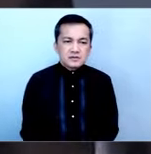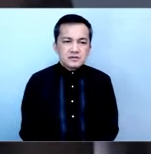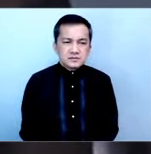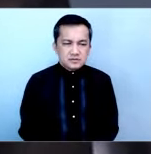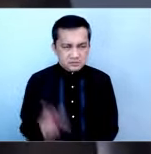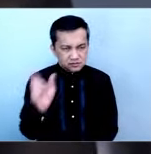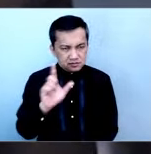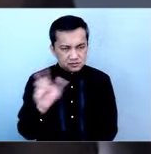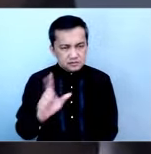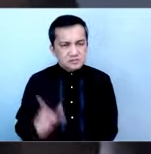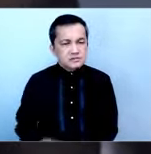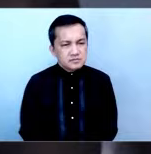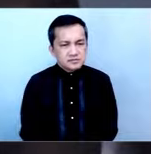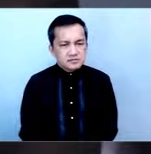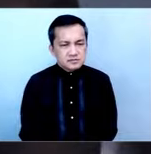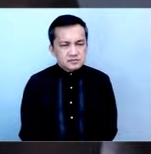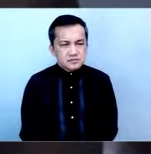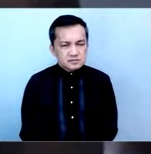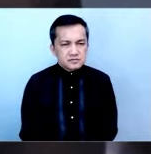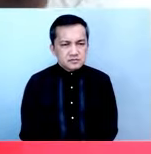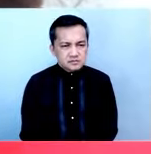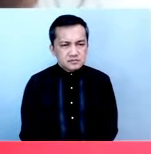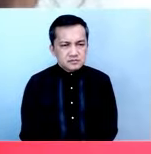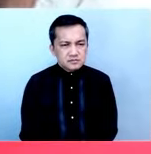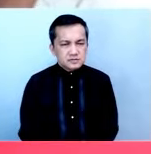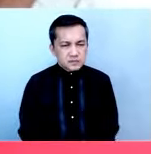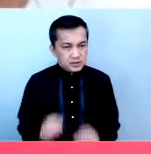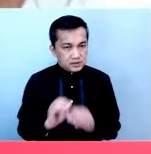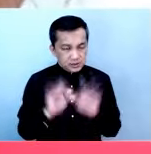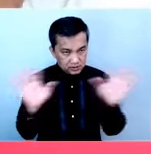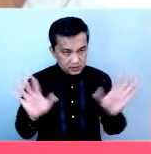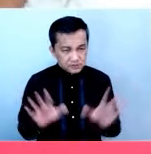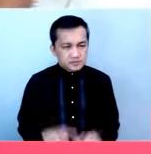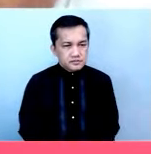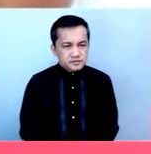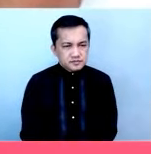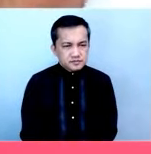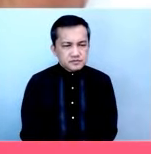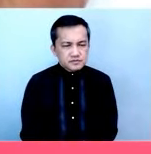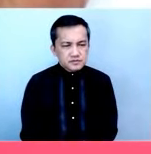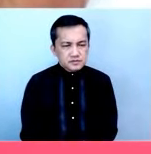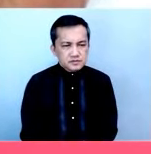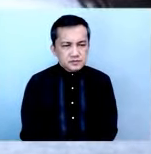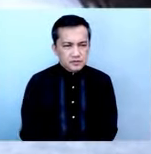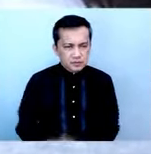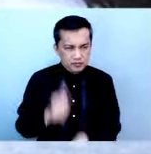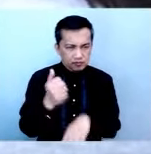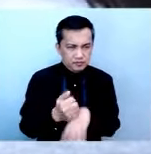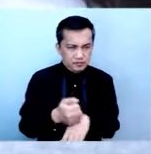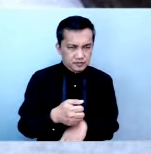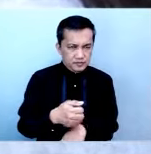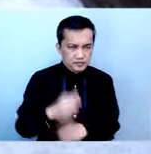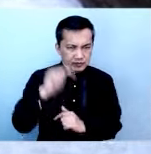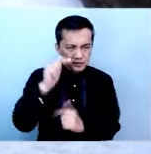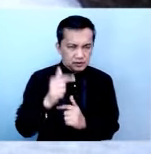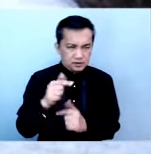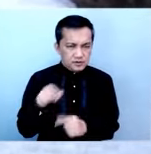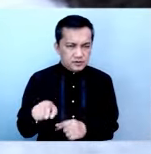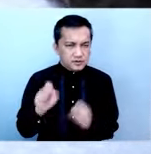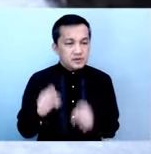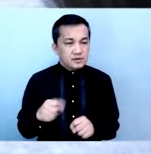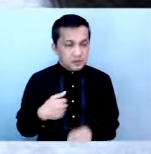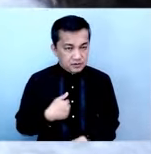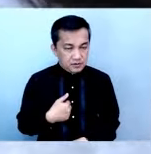to really be clear. Strict tayo sa ating boundaries, sa ating limits na ito lang ang kaya ko,